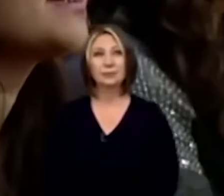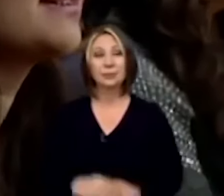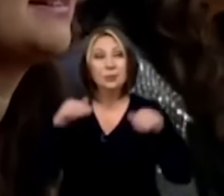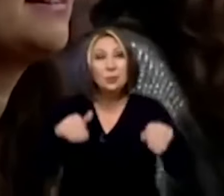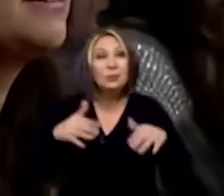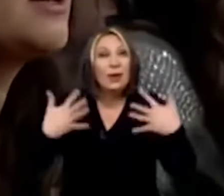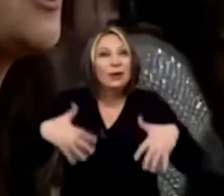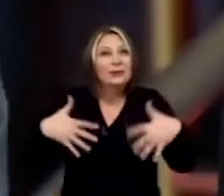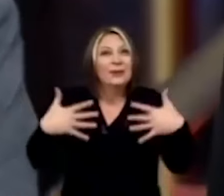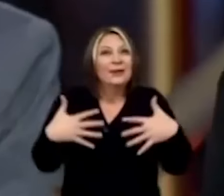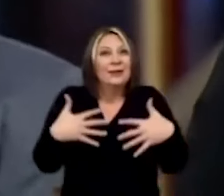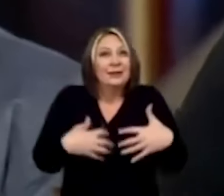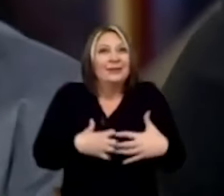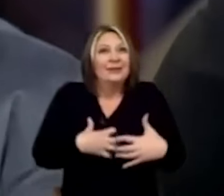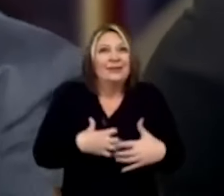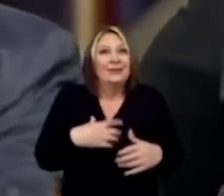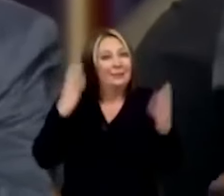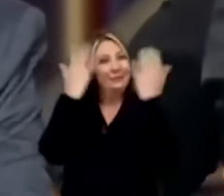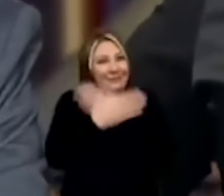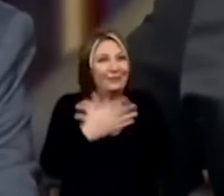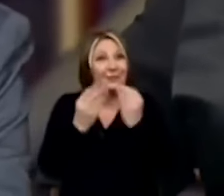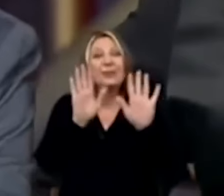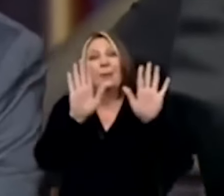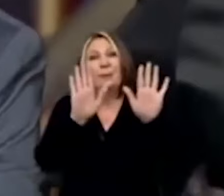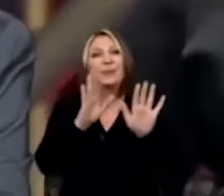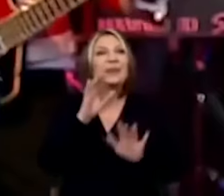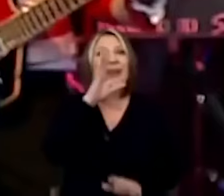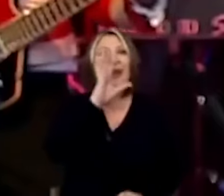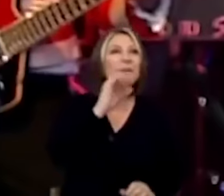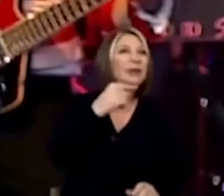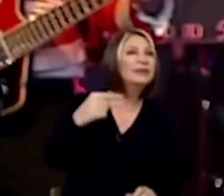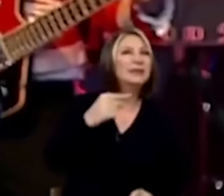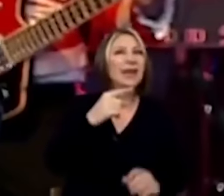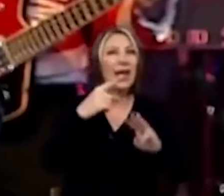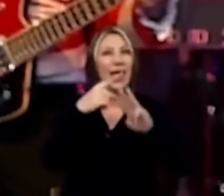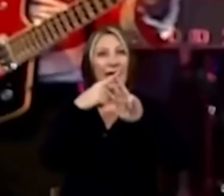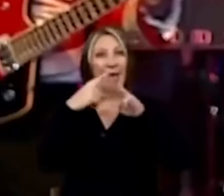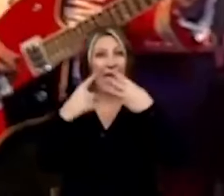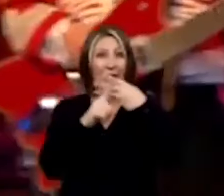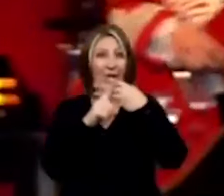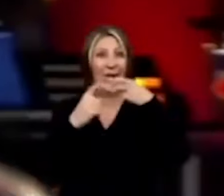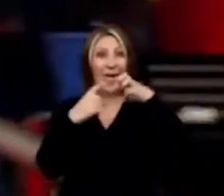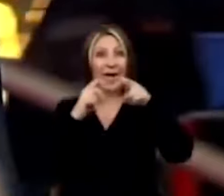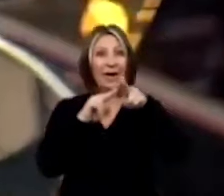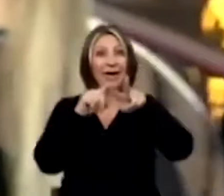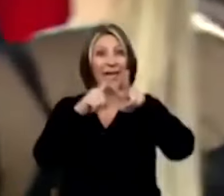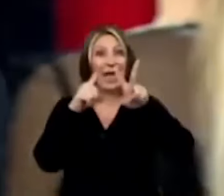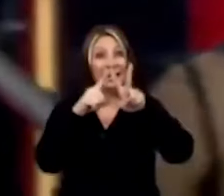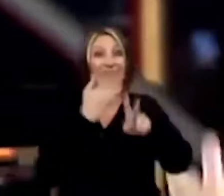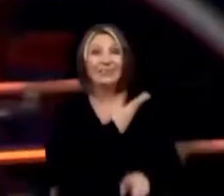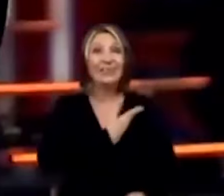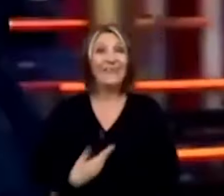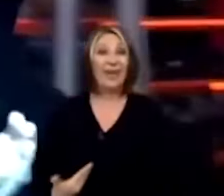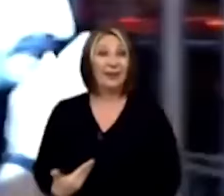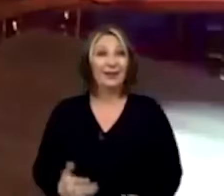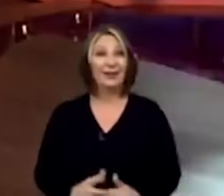Düşmenin heyecanıyla da demek ki artık yani ne olduysa. Tamam. Kim eksik sizden? Erkan Sever mi eksik? Evet. Hanımlar beyler, Erkan